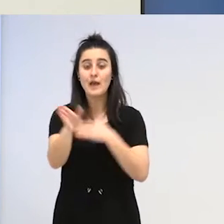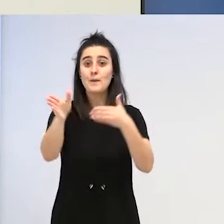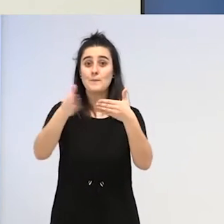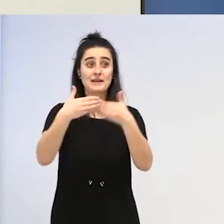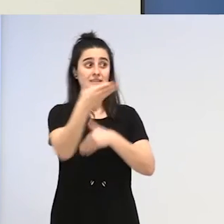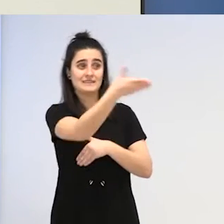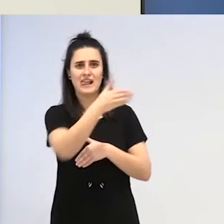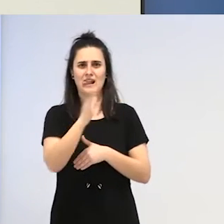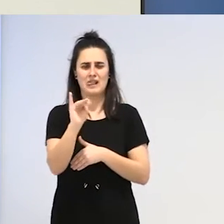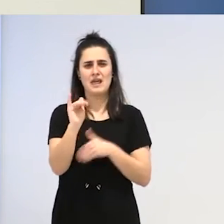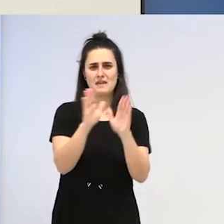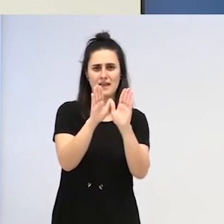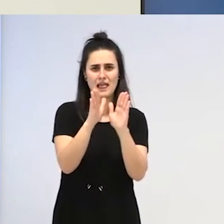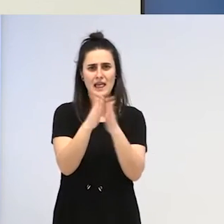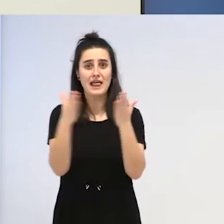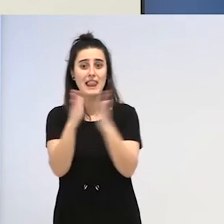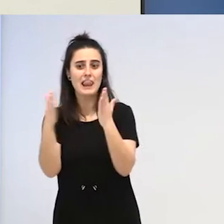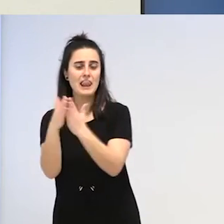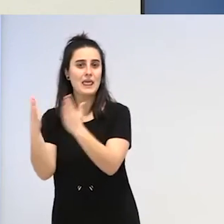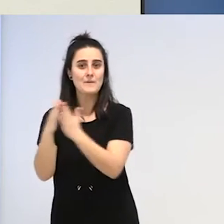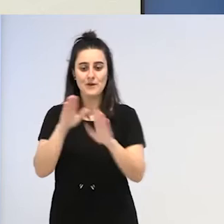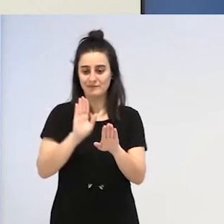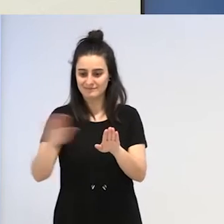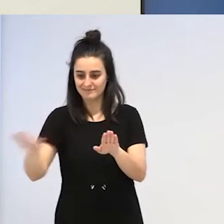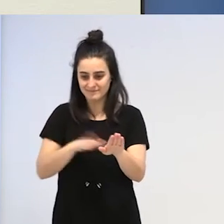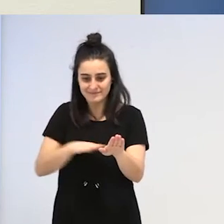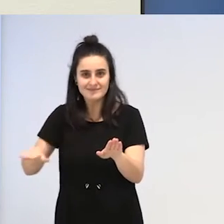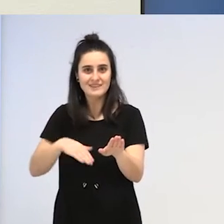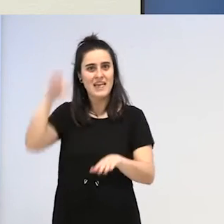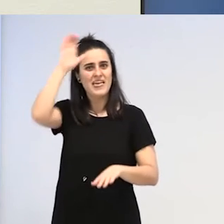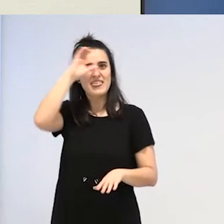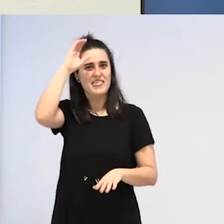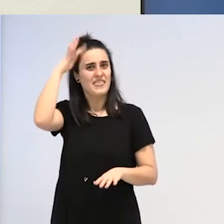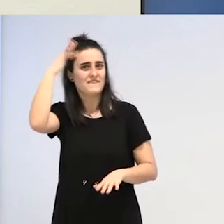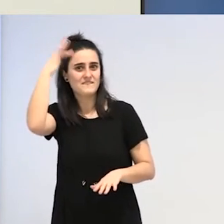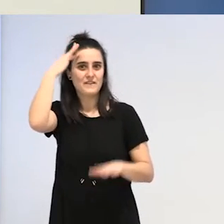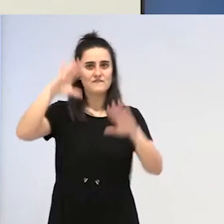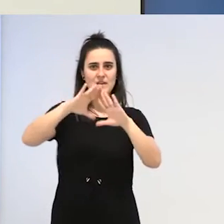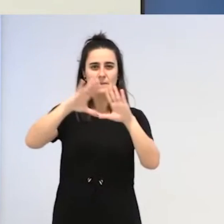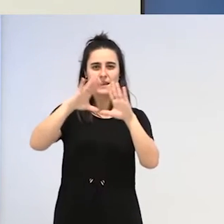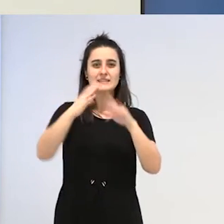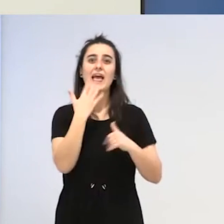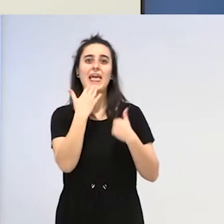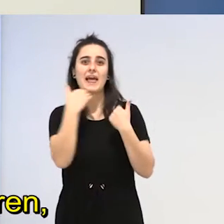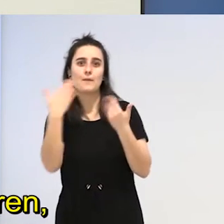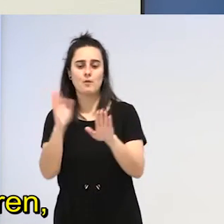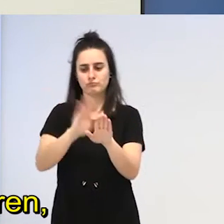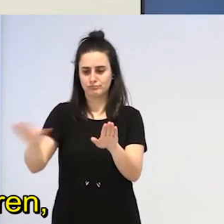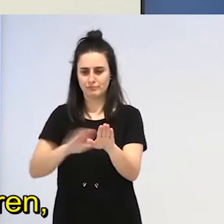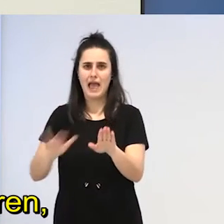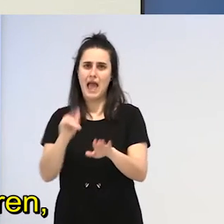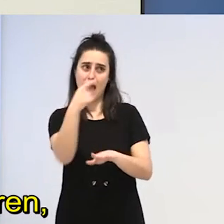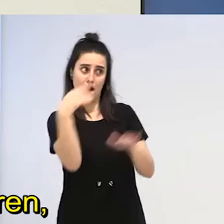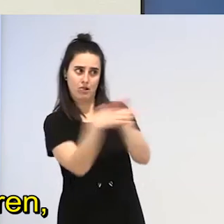ditugu gure liburutegian zientzia fikzio feministaz aurki ditzazkezuen zenbait liburu ere. Bueno,